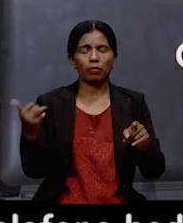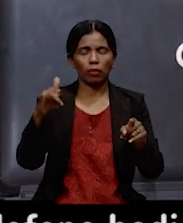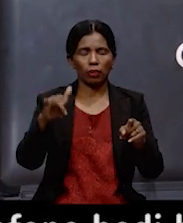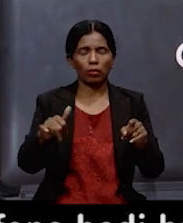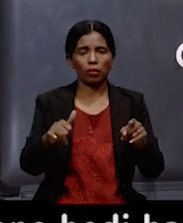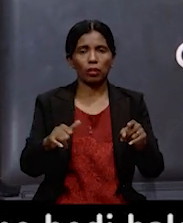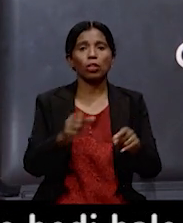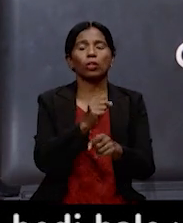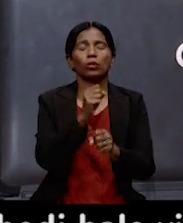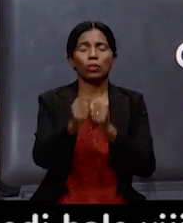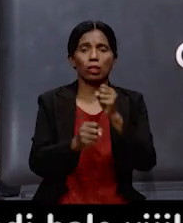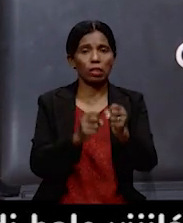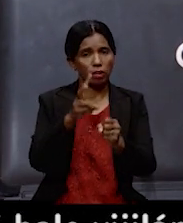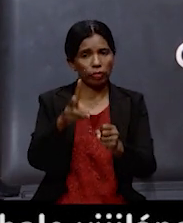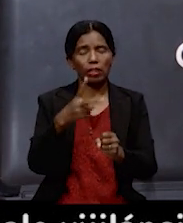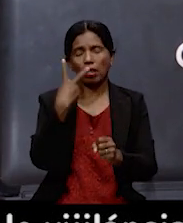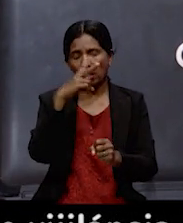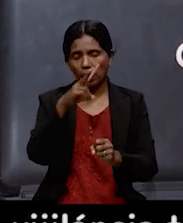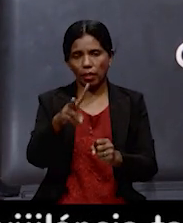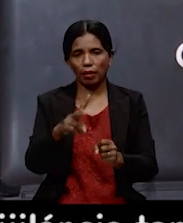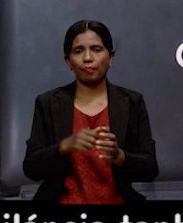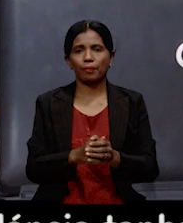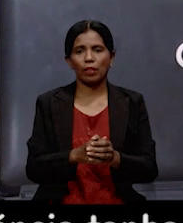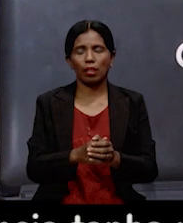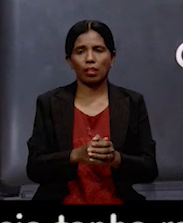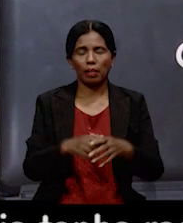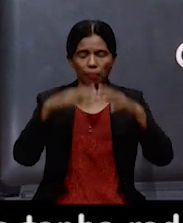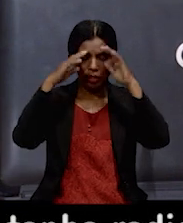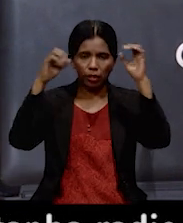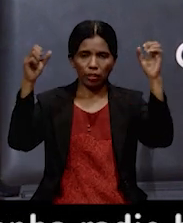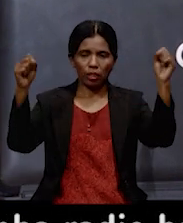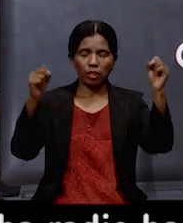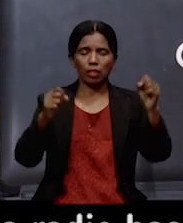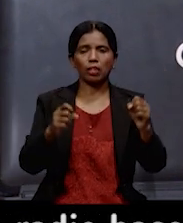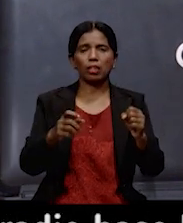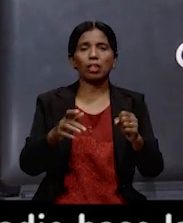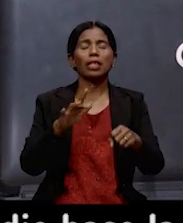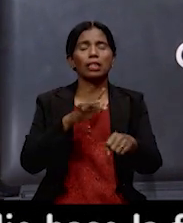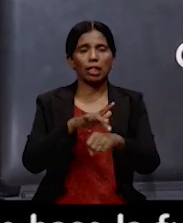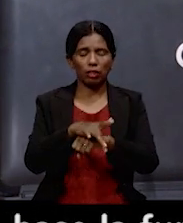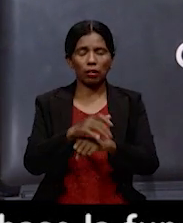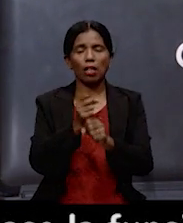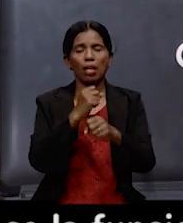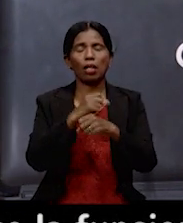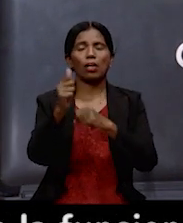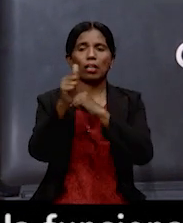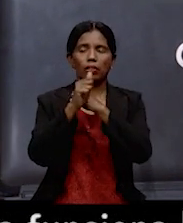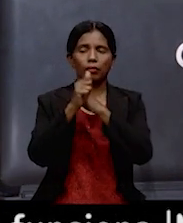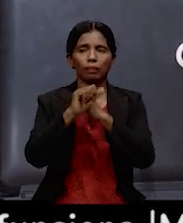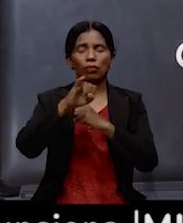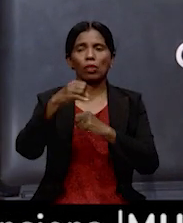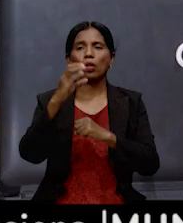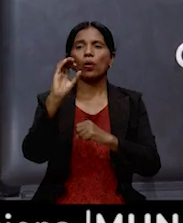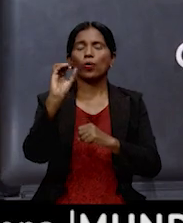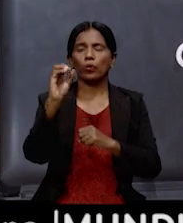hare idane kata katos presiden da republika seduliu halo asaung idane Zuzia Alves da Costa mos lamenta